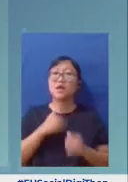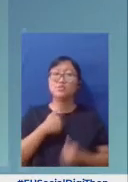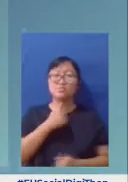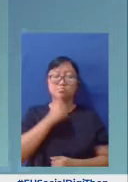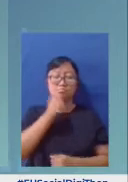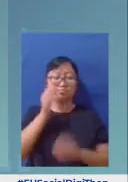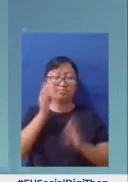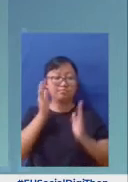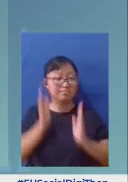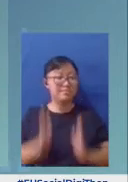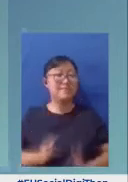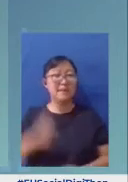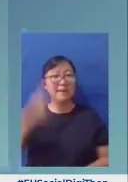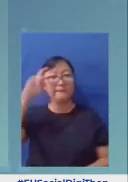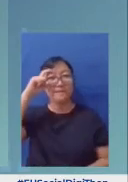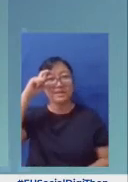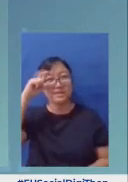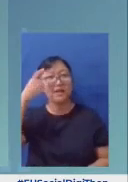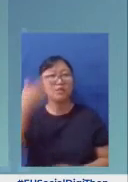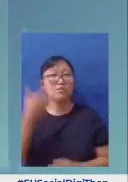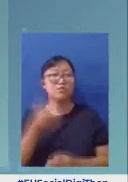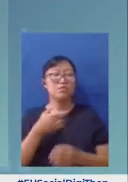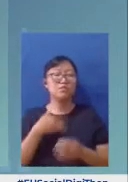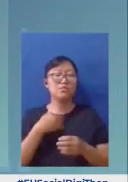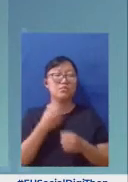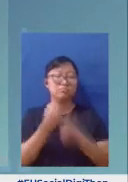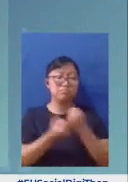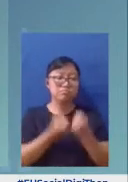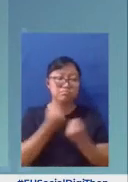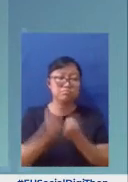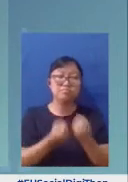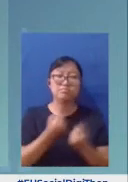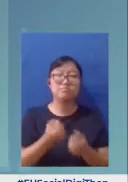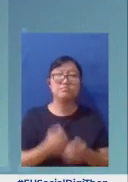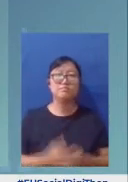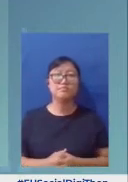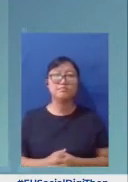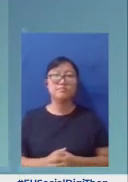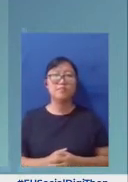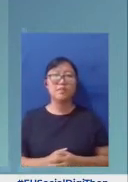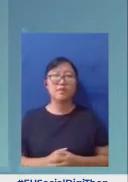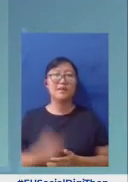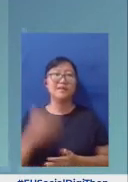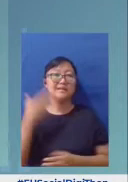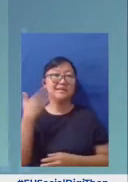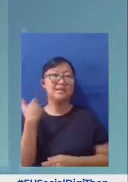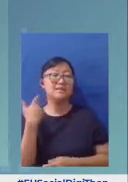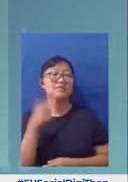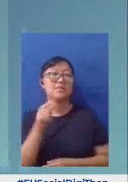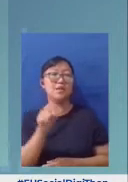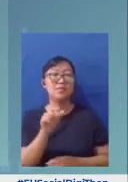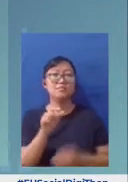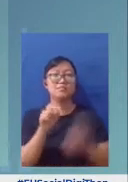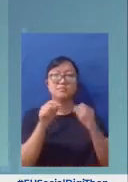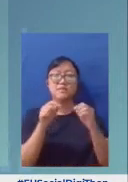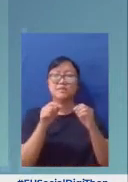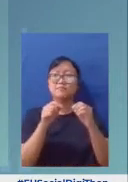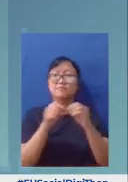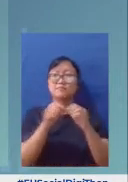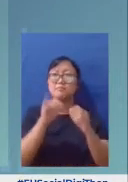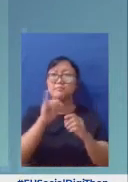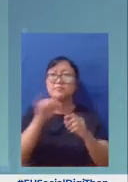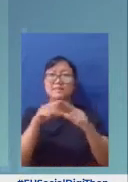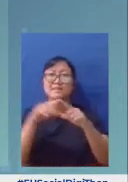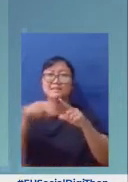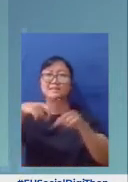Nah, tadi Bu Nina menambahkan bahwa lebih bijak lagi ya maksudnya kata-katanya ya, bukan korban tapi penyintas,